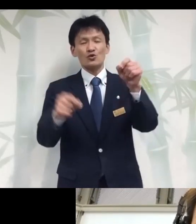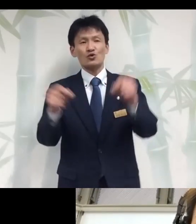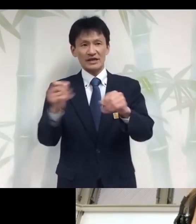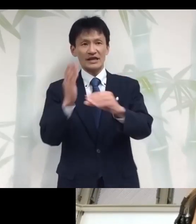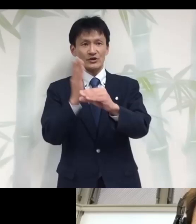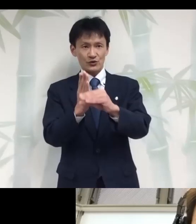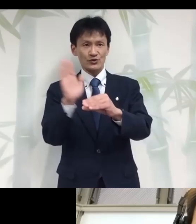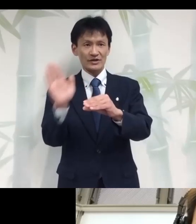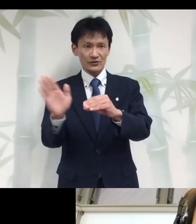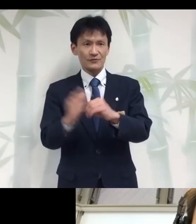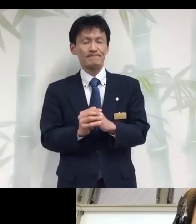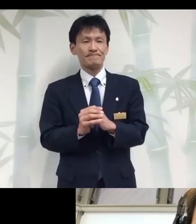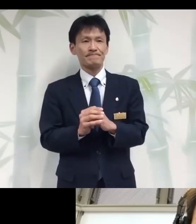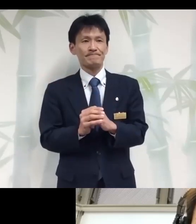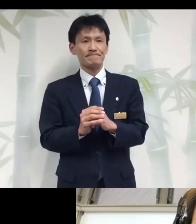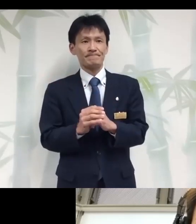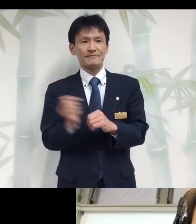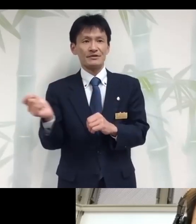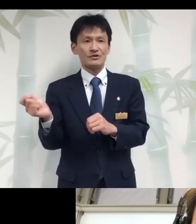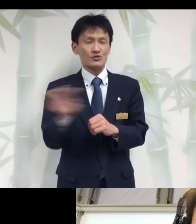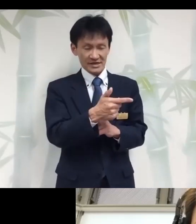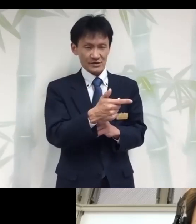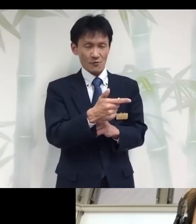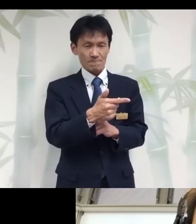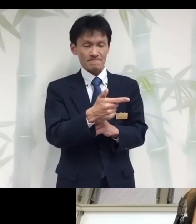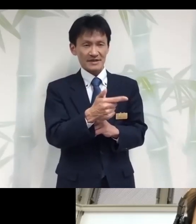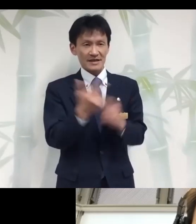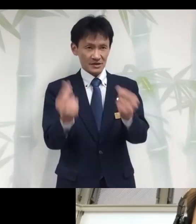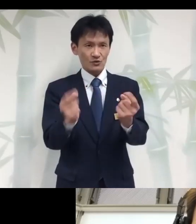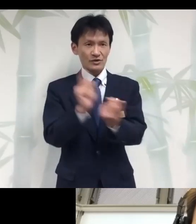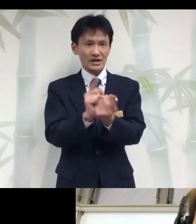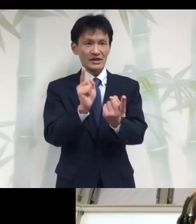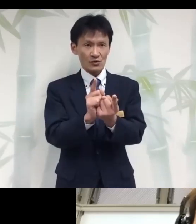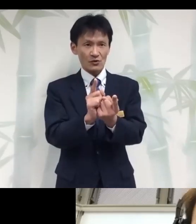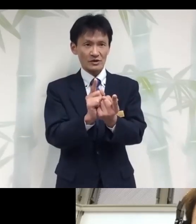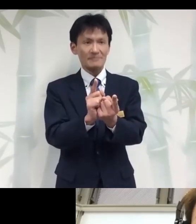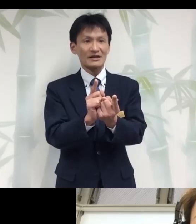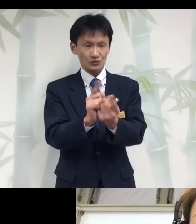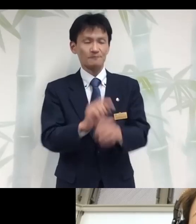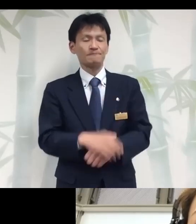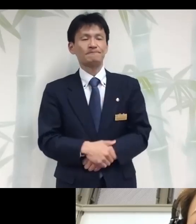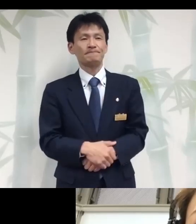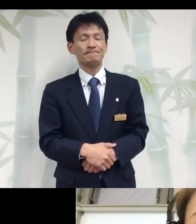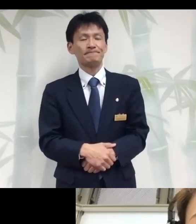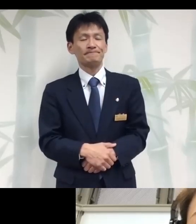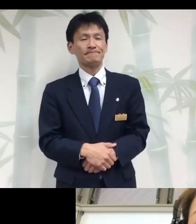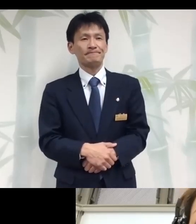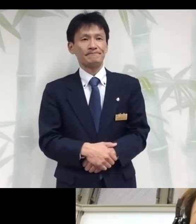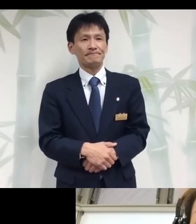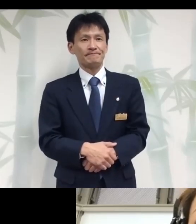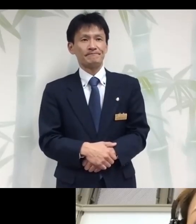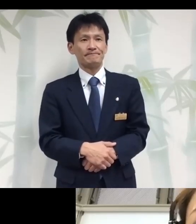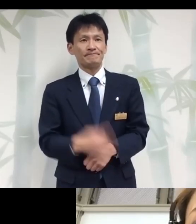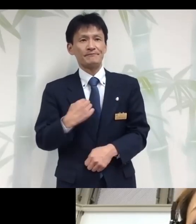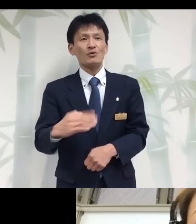ところで、スピード感を持って対応したいなと思います。 そうですね、私たちもそのような